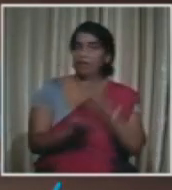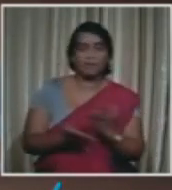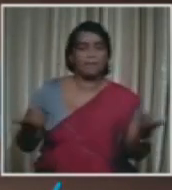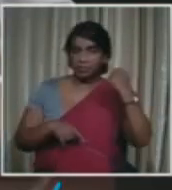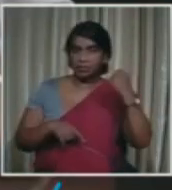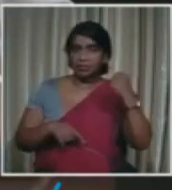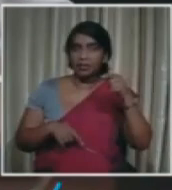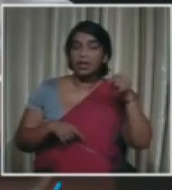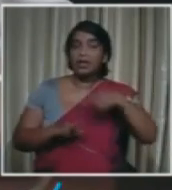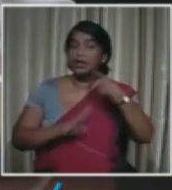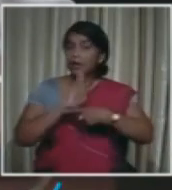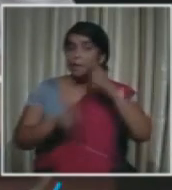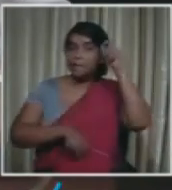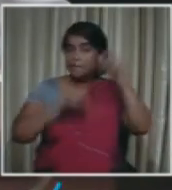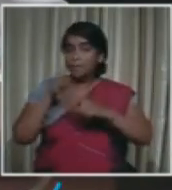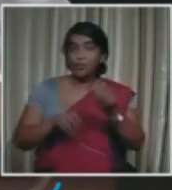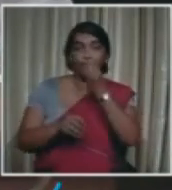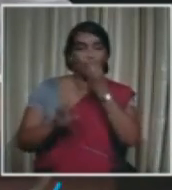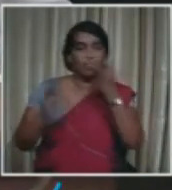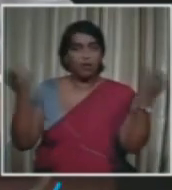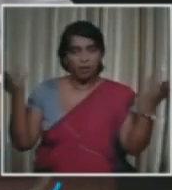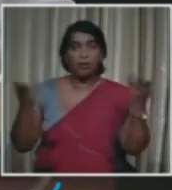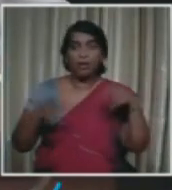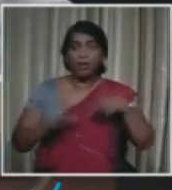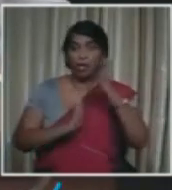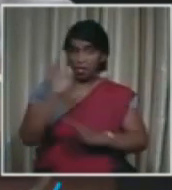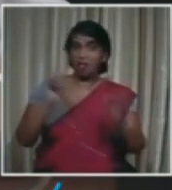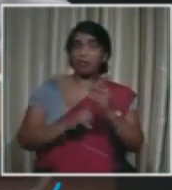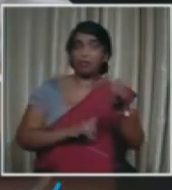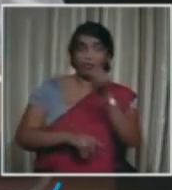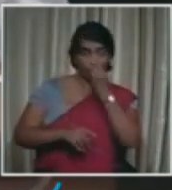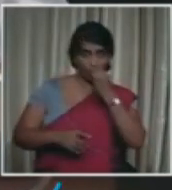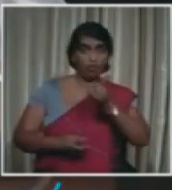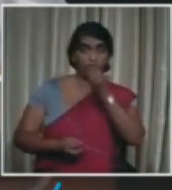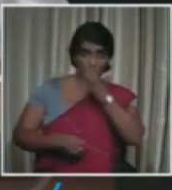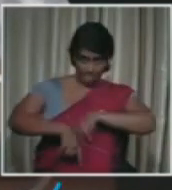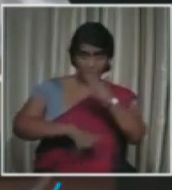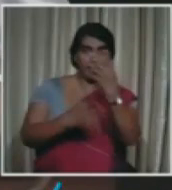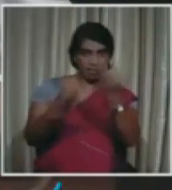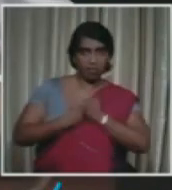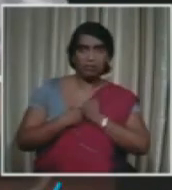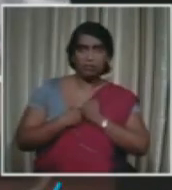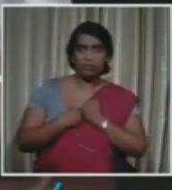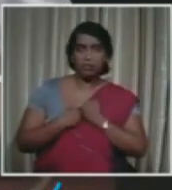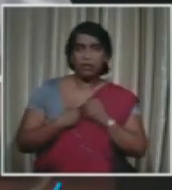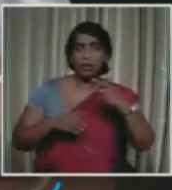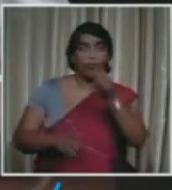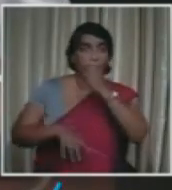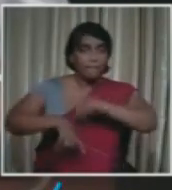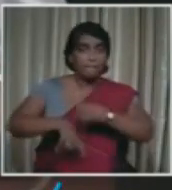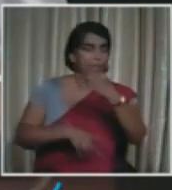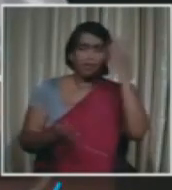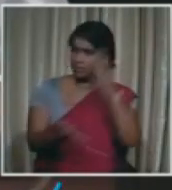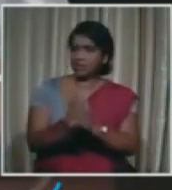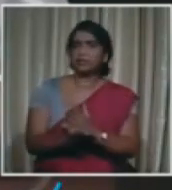කරන්න හම්බෙන්නේ නැහැ මේ රටේ මිනිසුන්ගේ කෑම නැති කොට මේ මන්ත්‍රීවරුන්ට තියෙනද රුදාව කෑම පය ගන්න මේ කෑම පය නතර